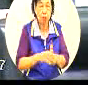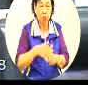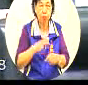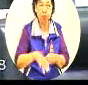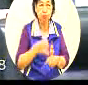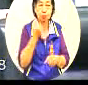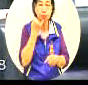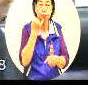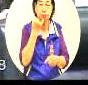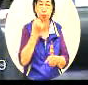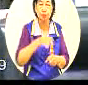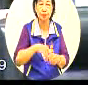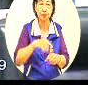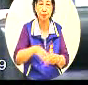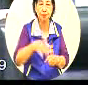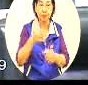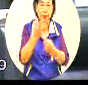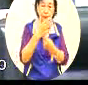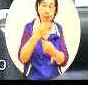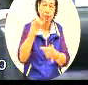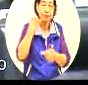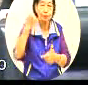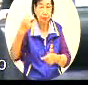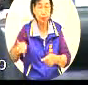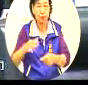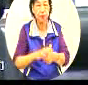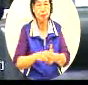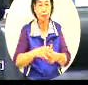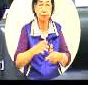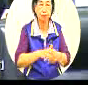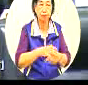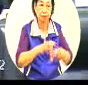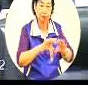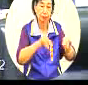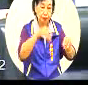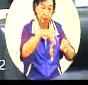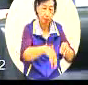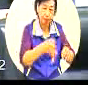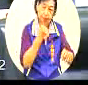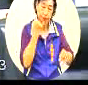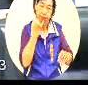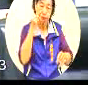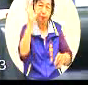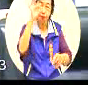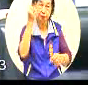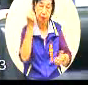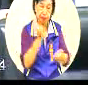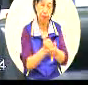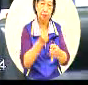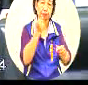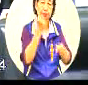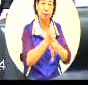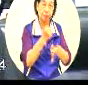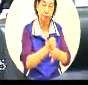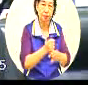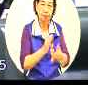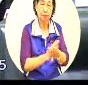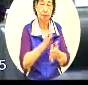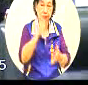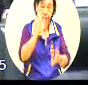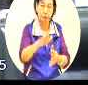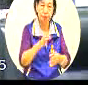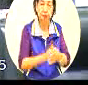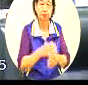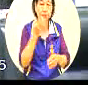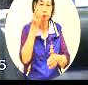轮，不需要去开过港隧道到市区去上班。所以本席这边也具体建议，未来观光局已经规划要在